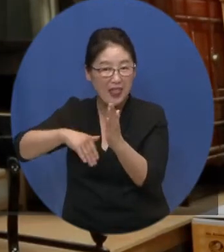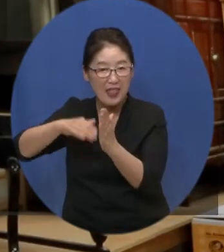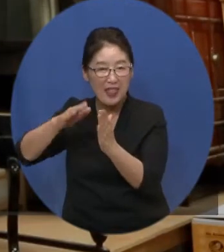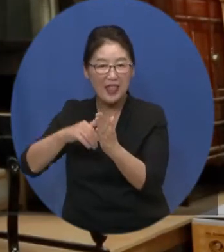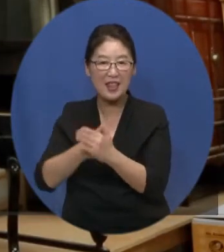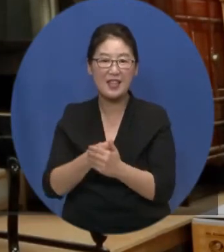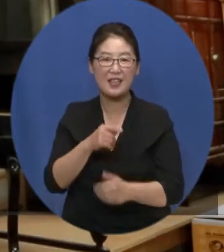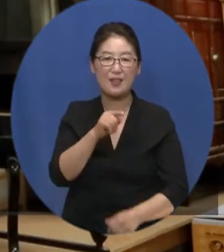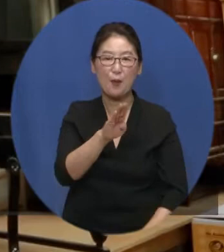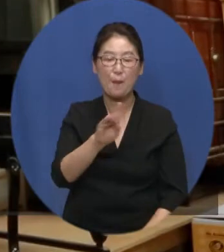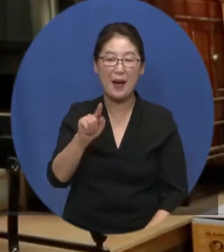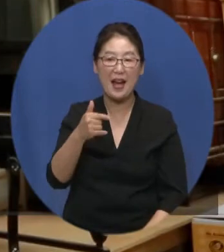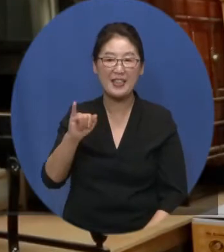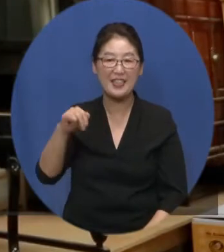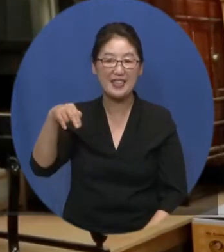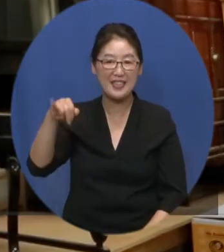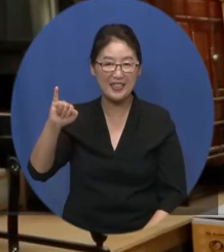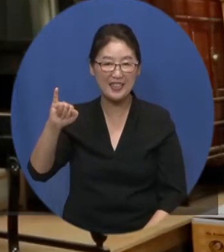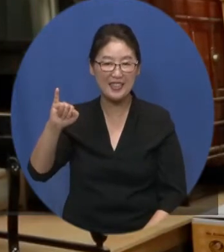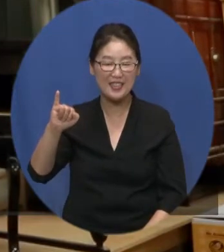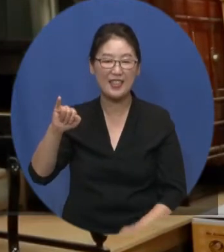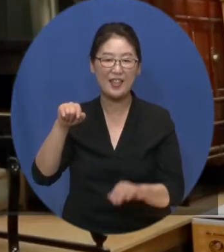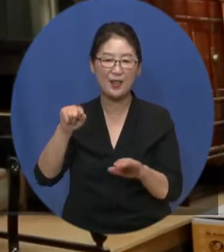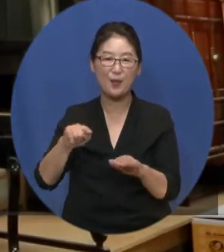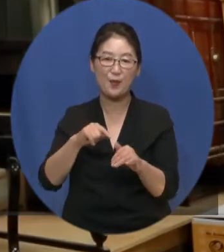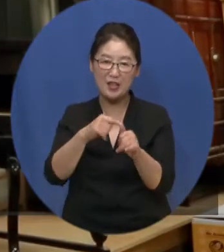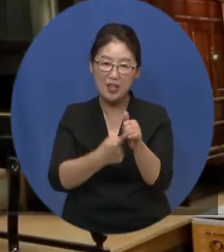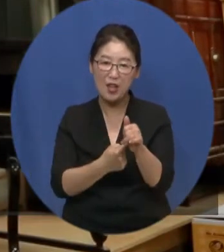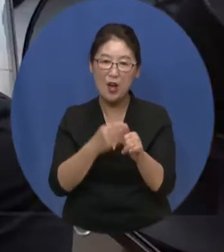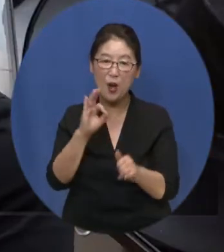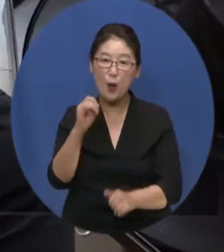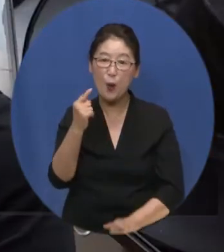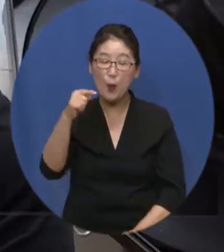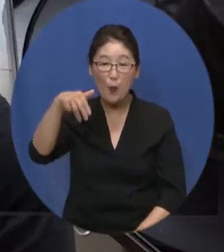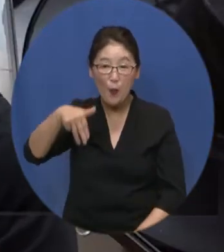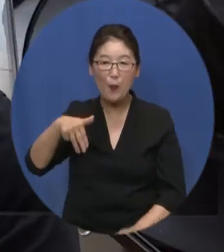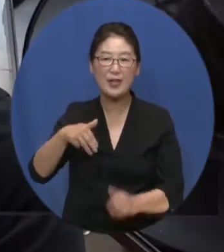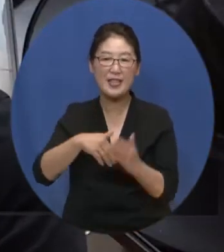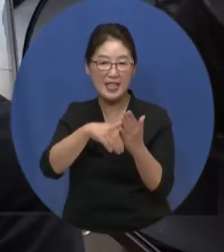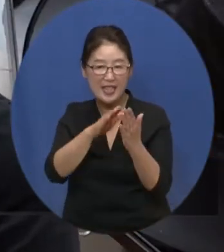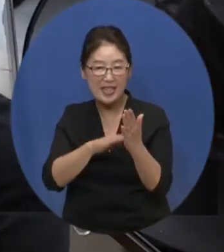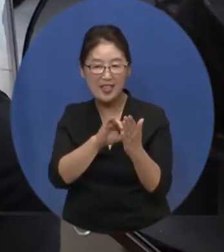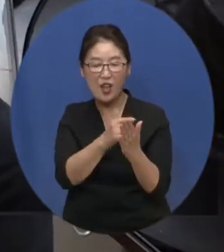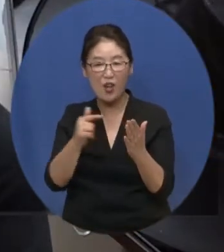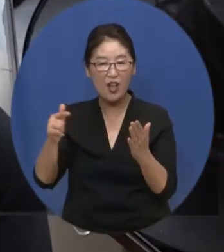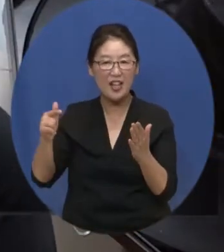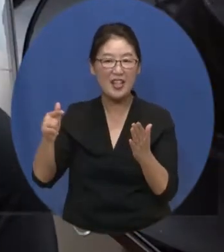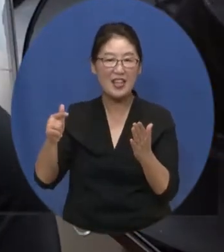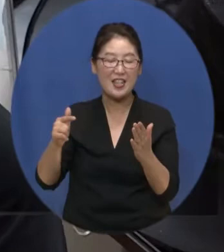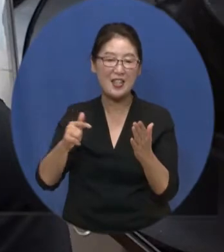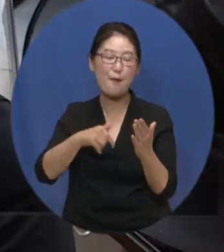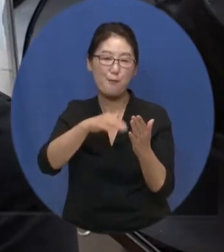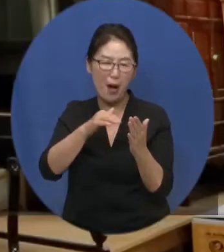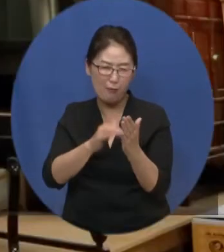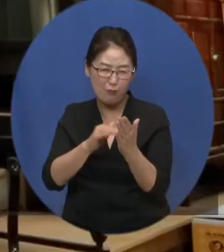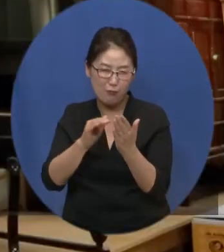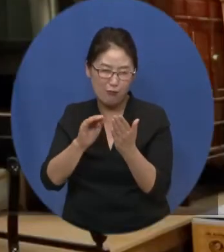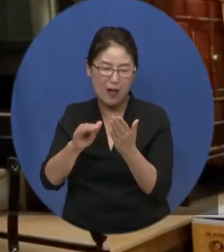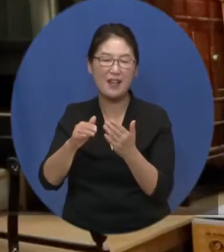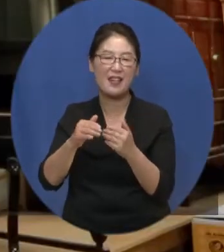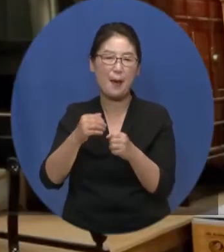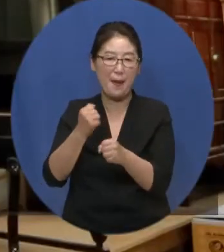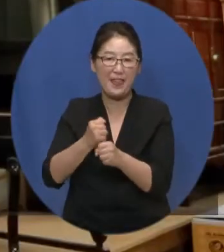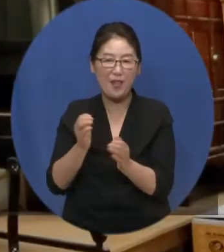바니시 자 거 아니면 뭐 좀 더 좋은 천연 옻칠 같은거 그럼 모든 공정 들을 거처에 가봐라 가 나오는 건데 너무